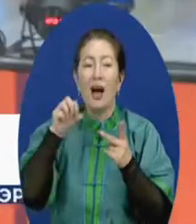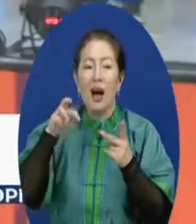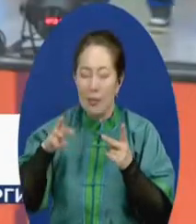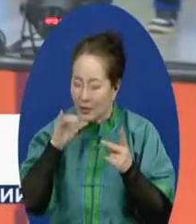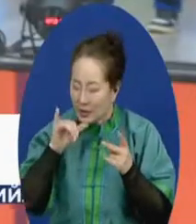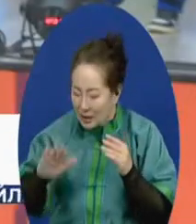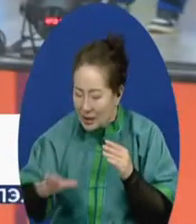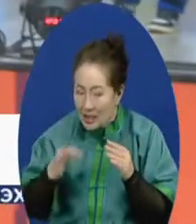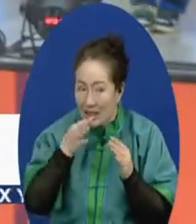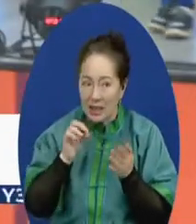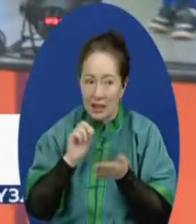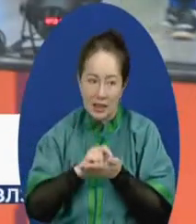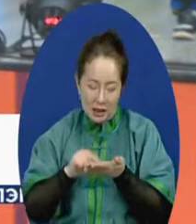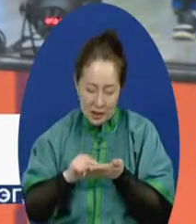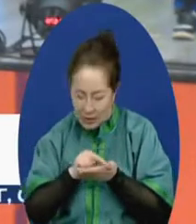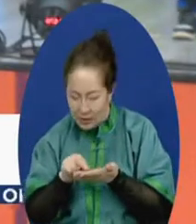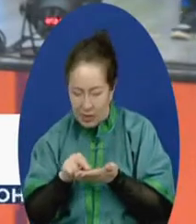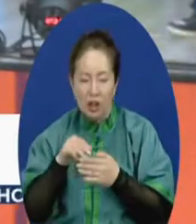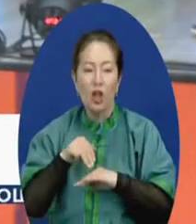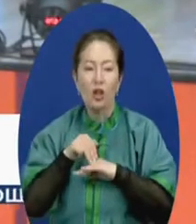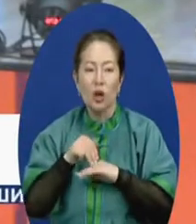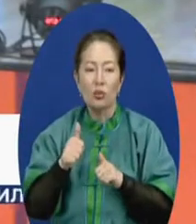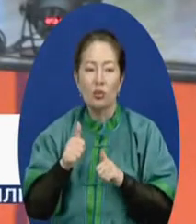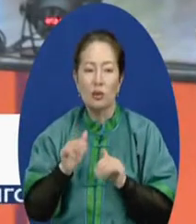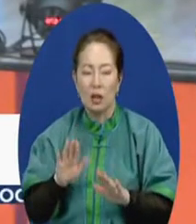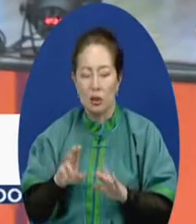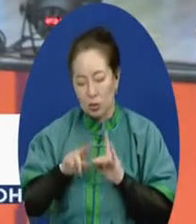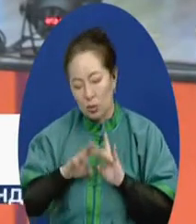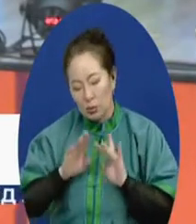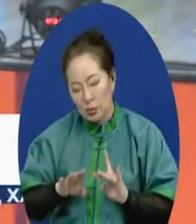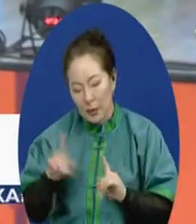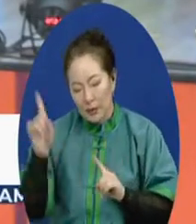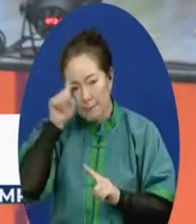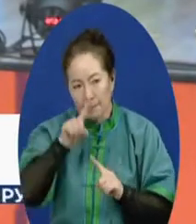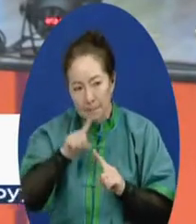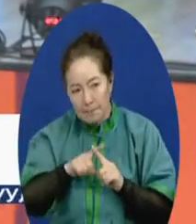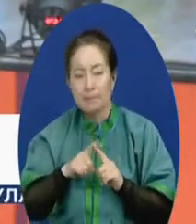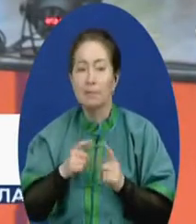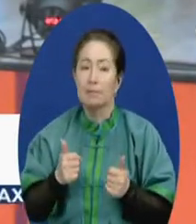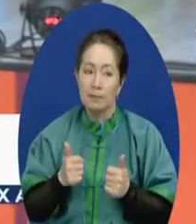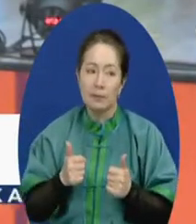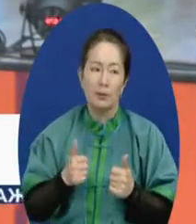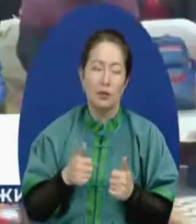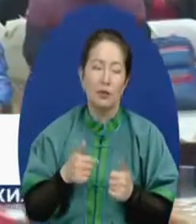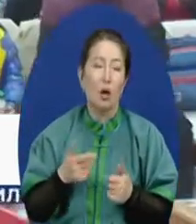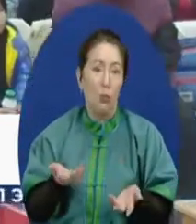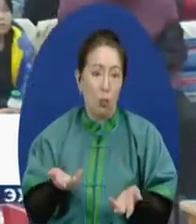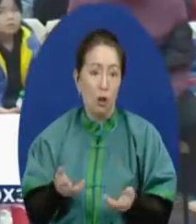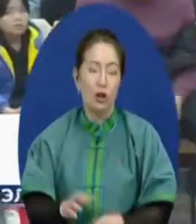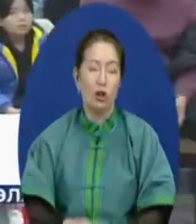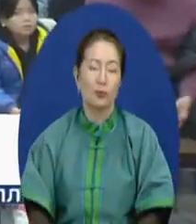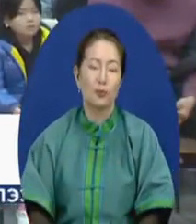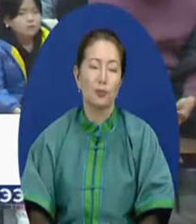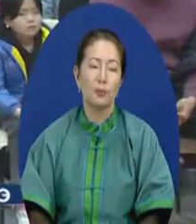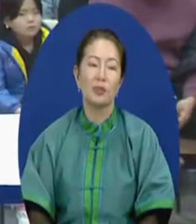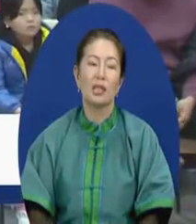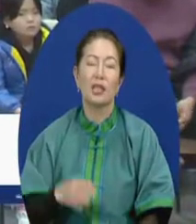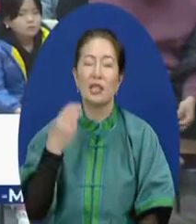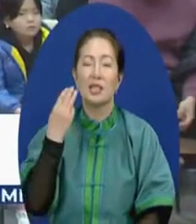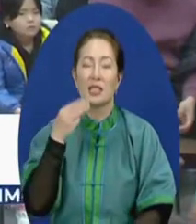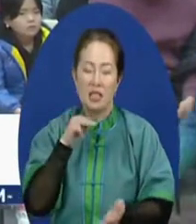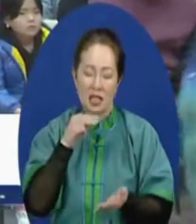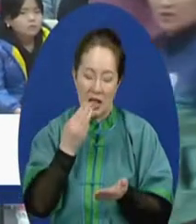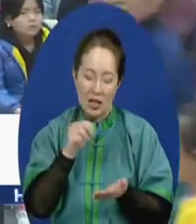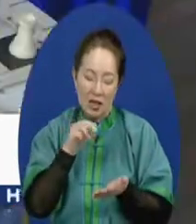тоглосон хүүхдүүд бол илүү харьцангуй тогтвортой суудаг, төсвөл төвчээртэй тийм болж байгаа юм.